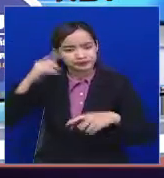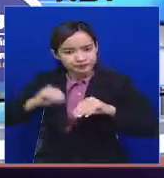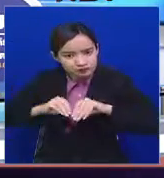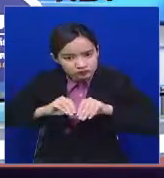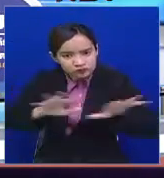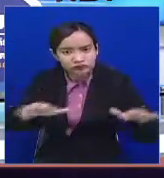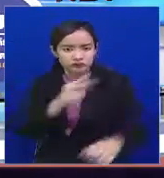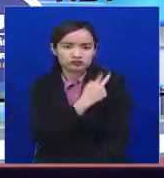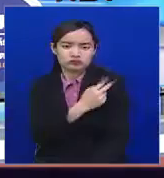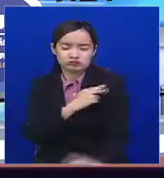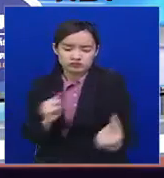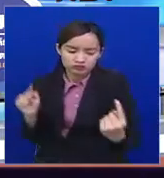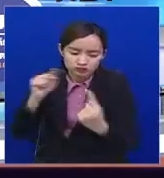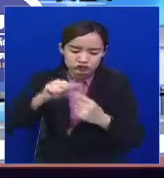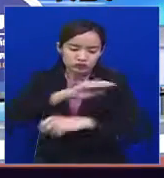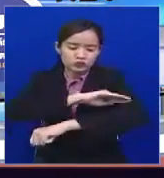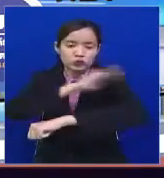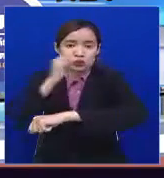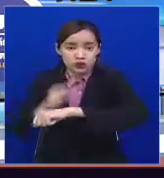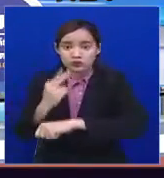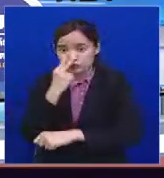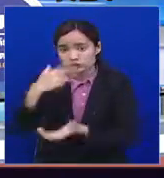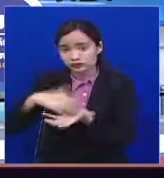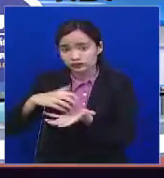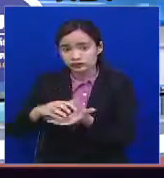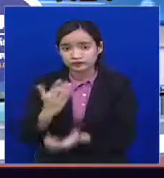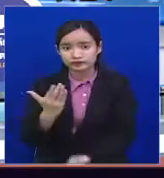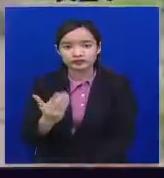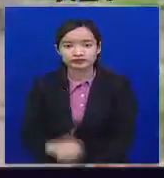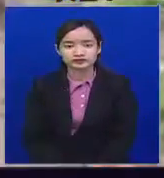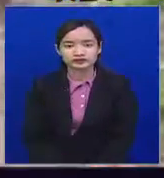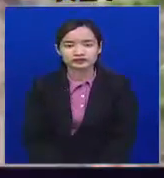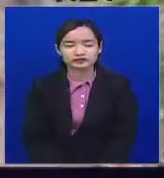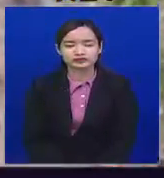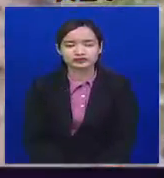ธารณสุขให้ขึ้นไปอยู่บนเขาติดตามทั้งหมดจากรายงานครับ